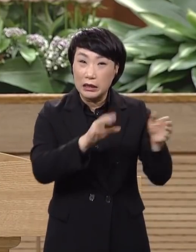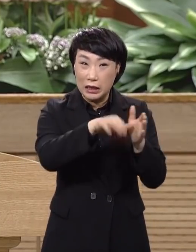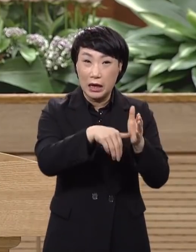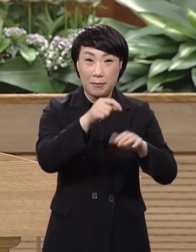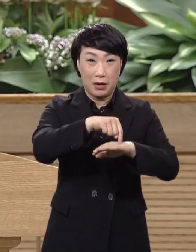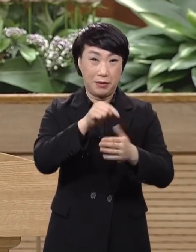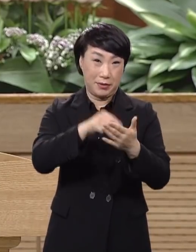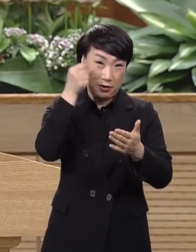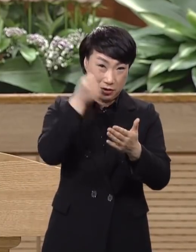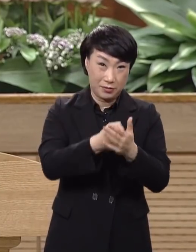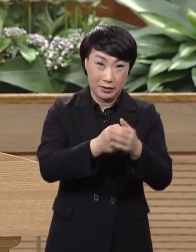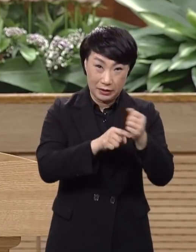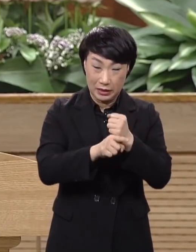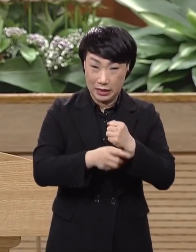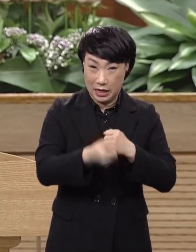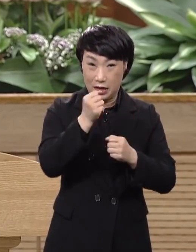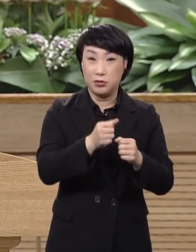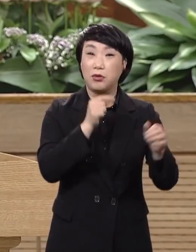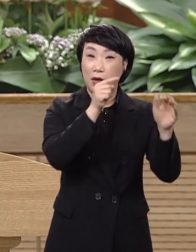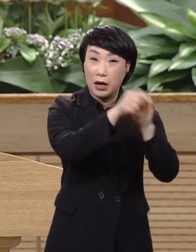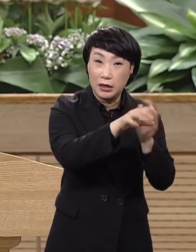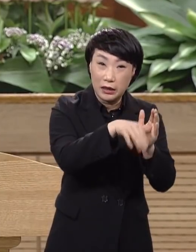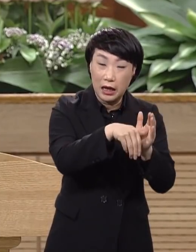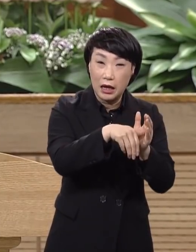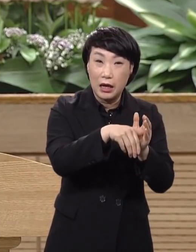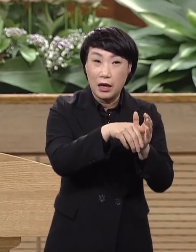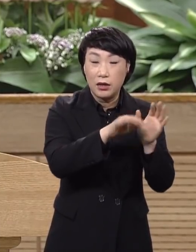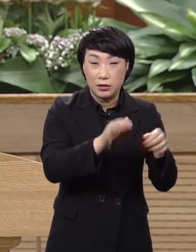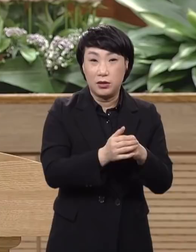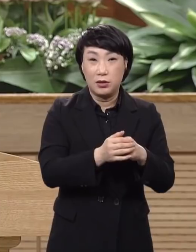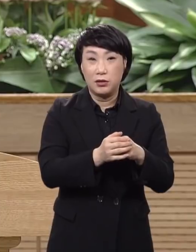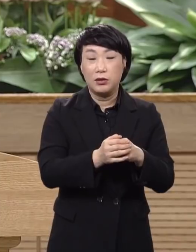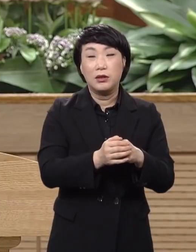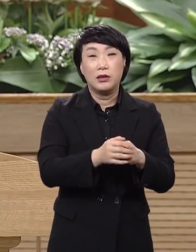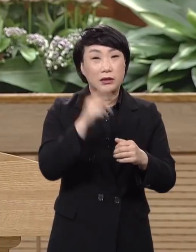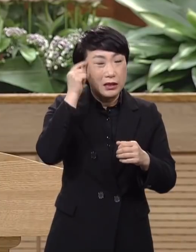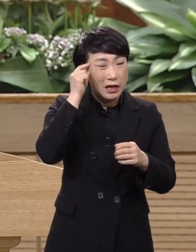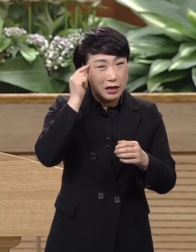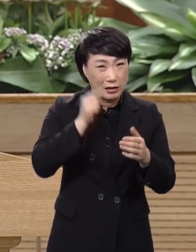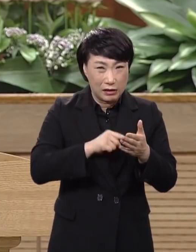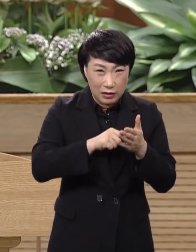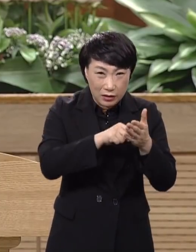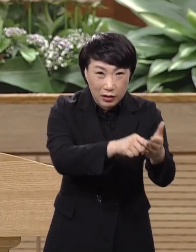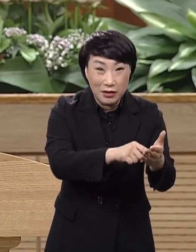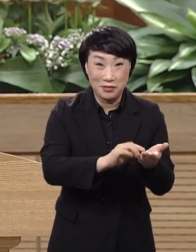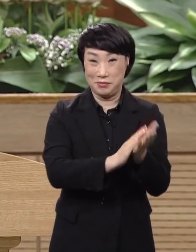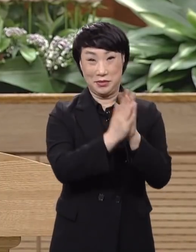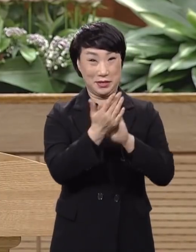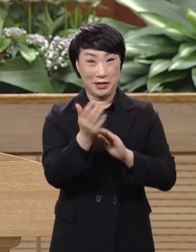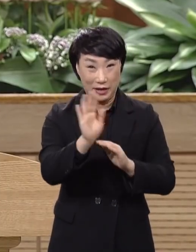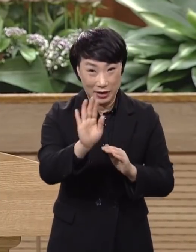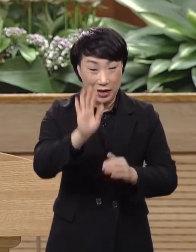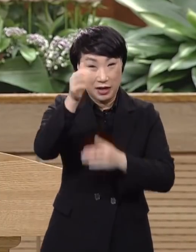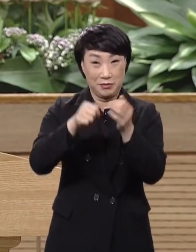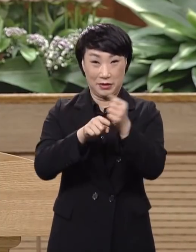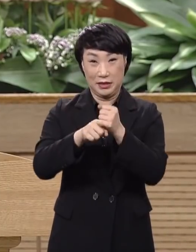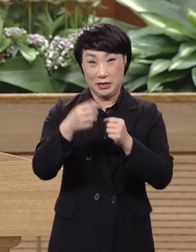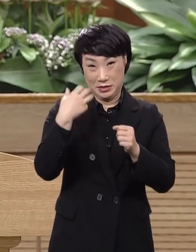뜻을 가지고 갈 때 끝까지 변하지 아니하고 하나님의 뜻을 이루고야